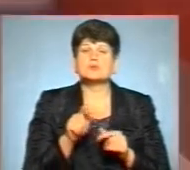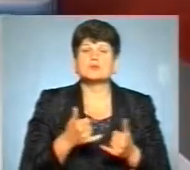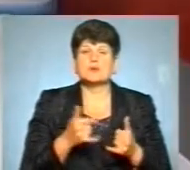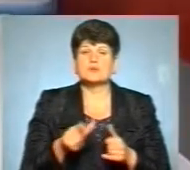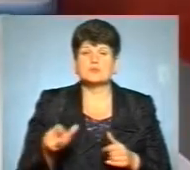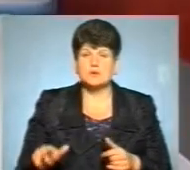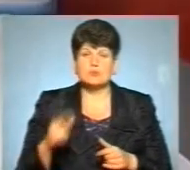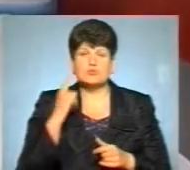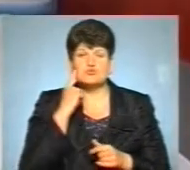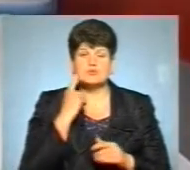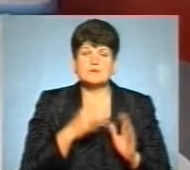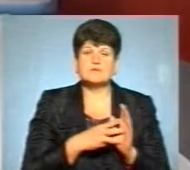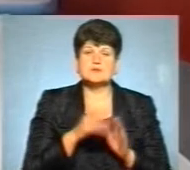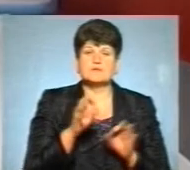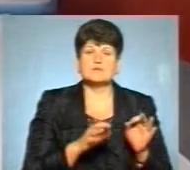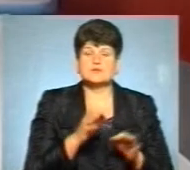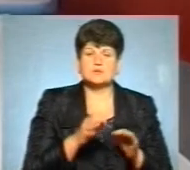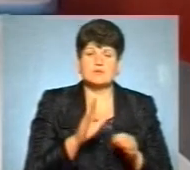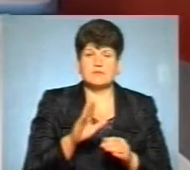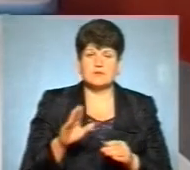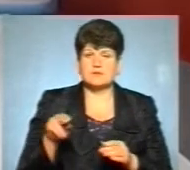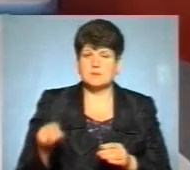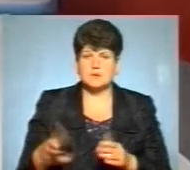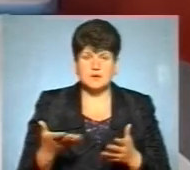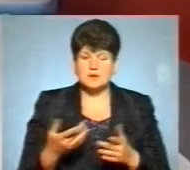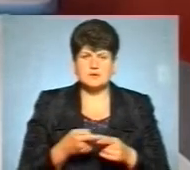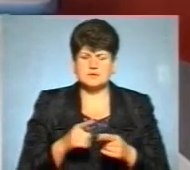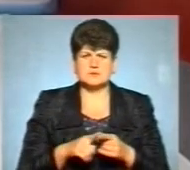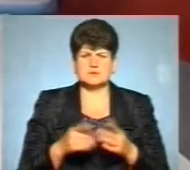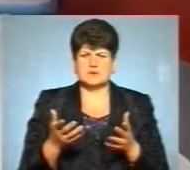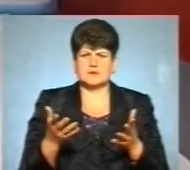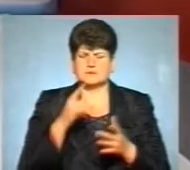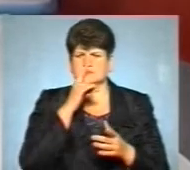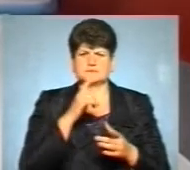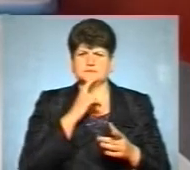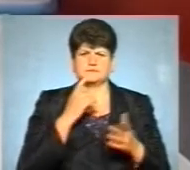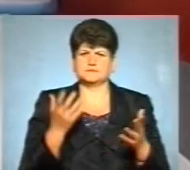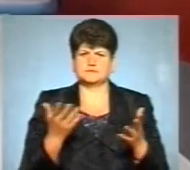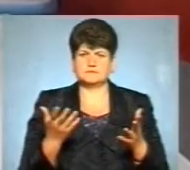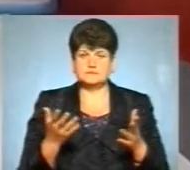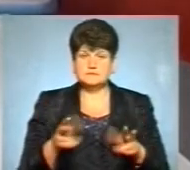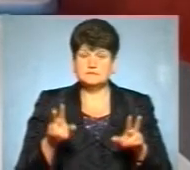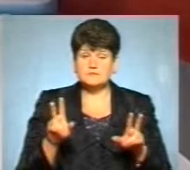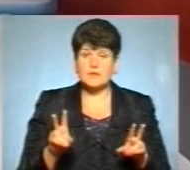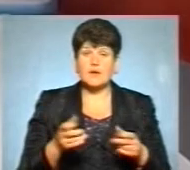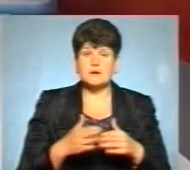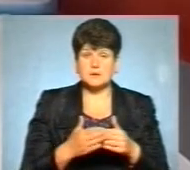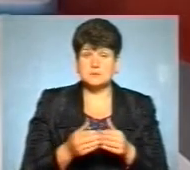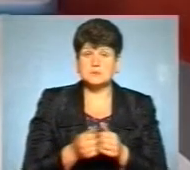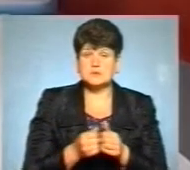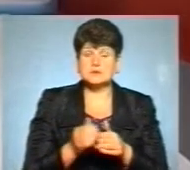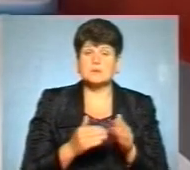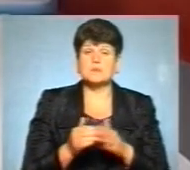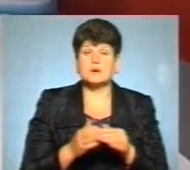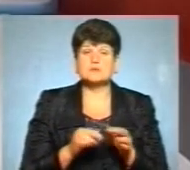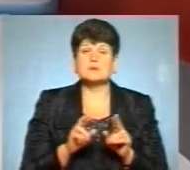почути просто цифру 8% падіння ВВП – це з розряду якоїсь незрозумілої теорії. Якщо ближче до практики, як